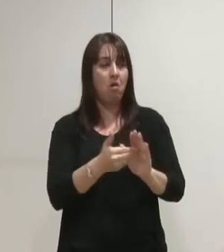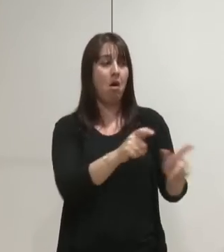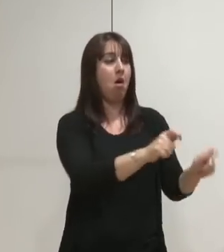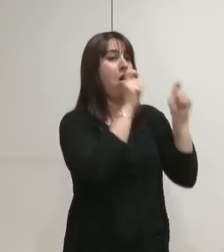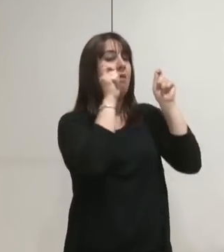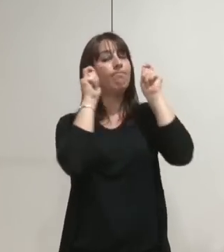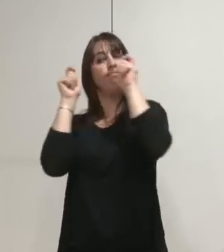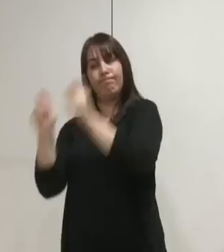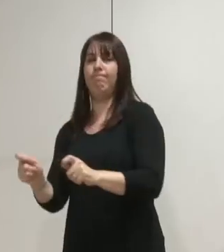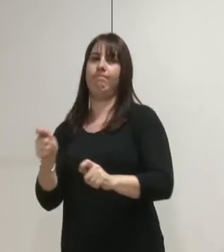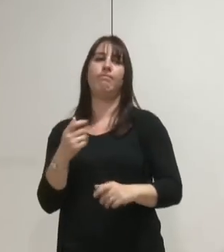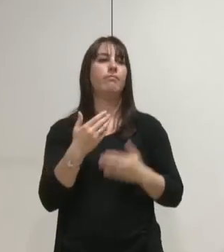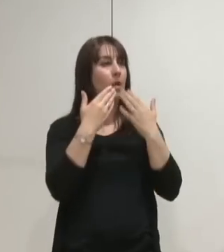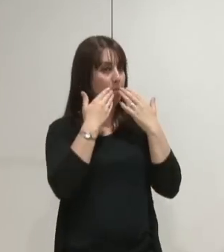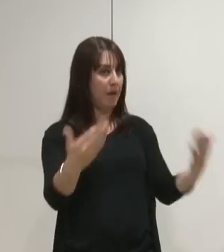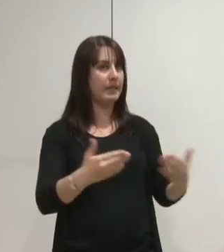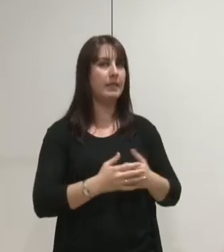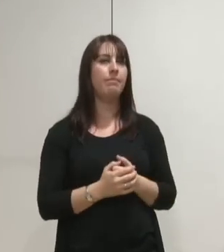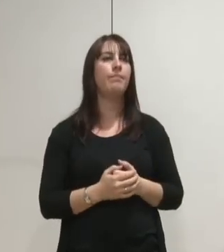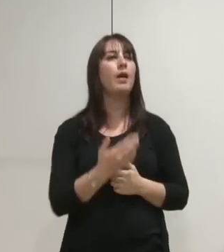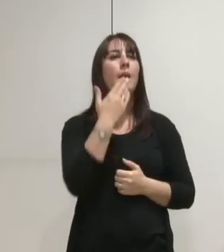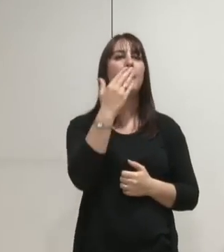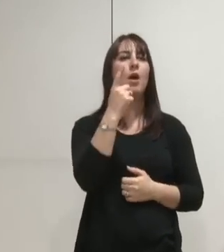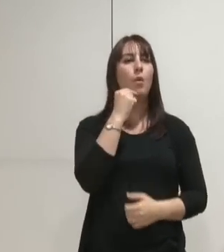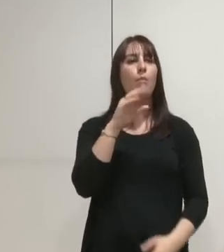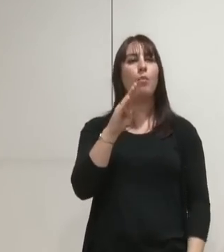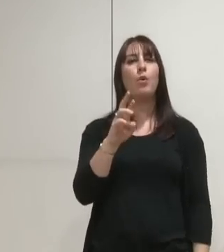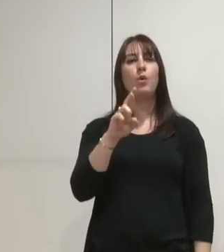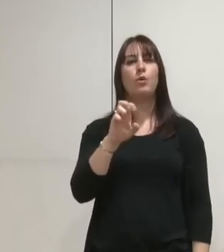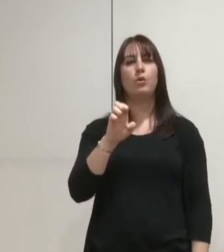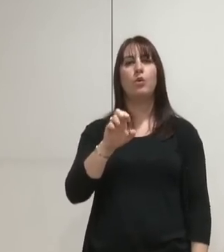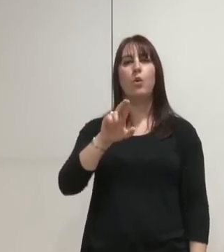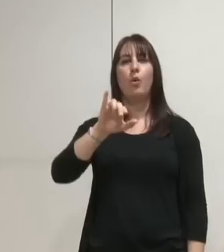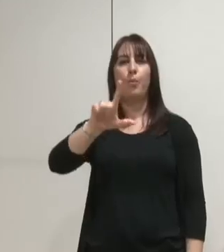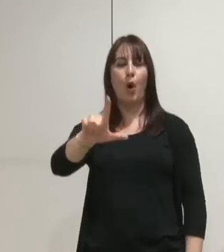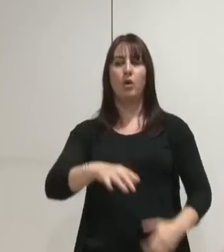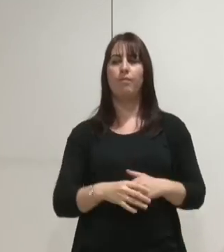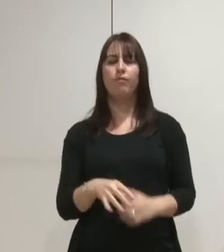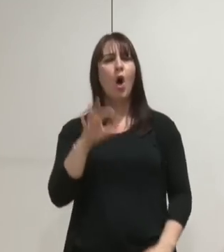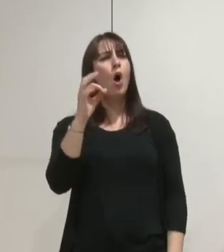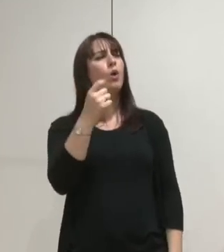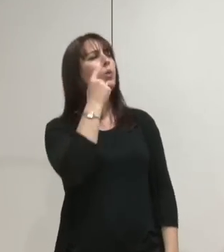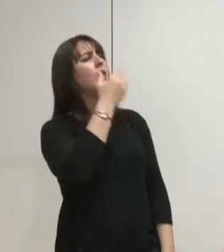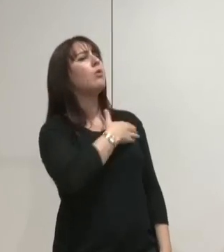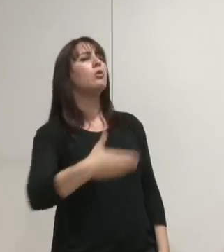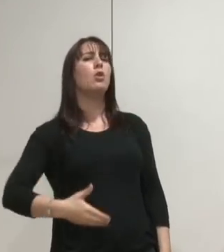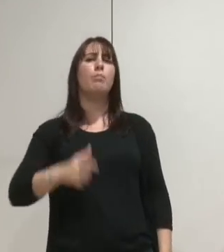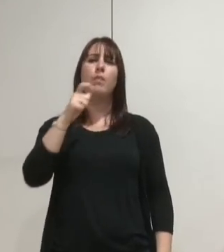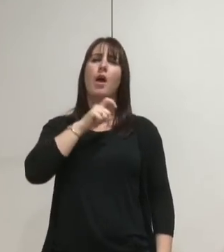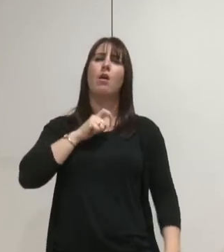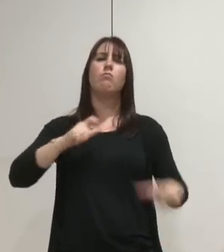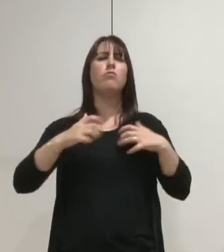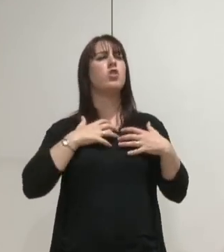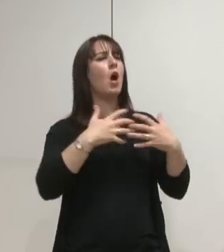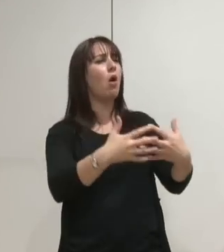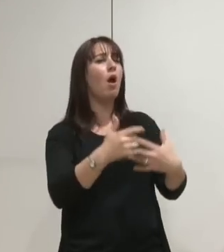vous remercie je vous remerci monsieur Breuil oui monsieur le Maire mes chers collègues je ne suis